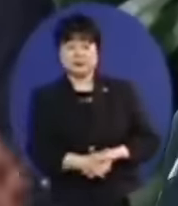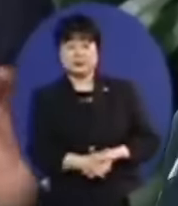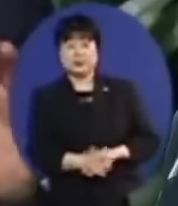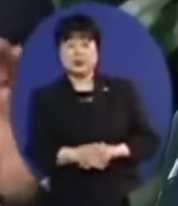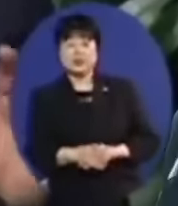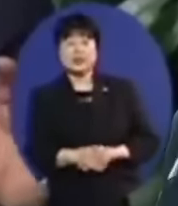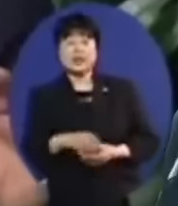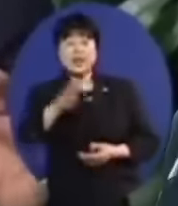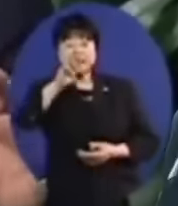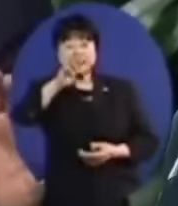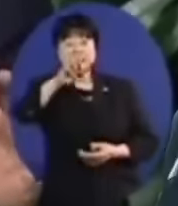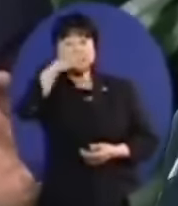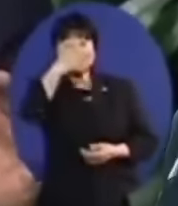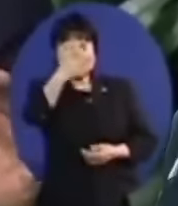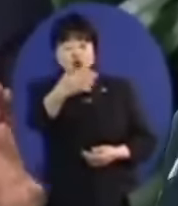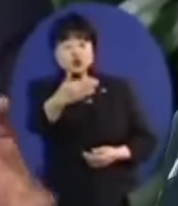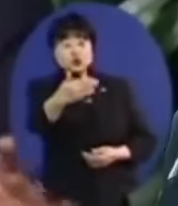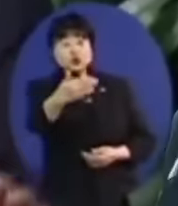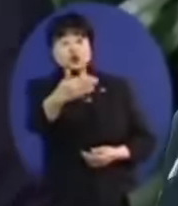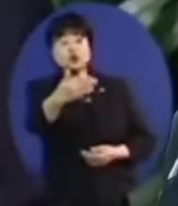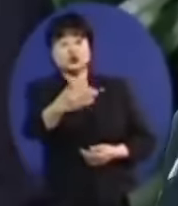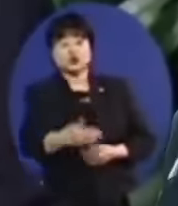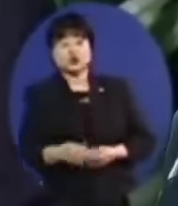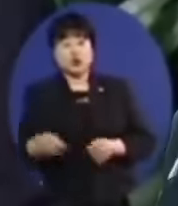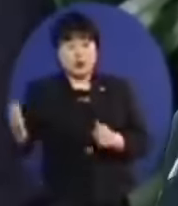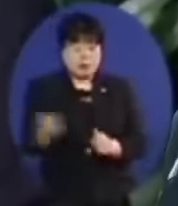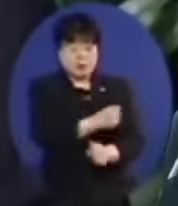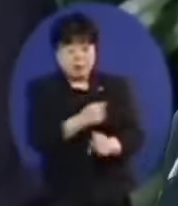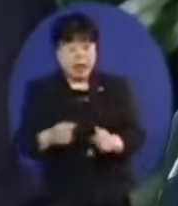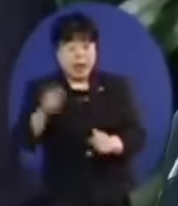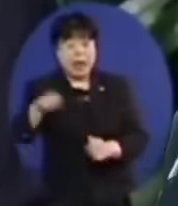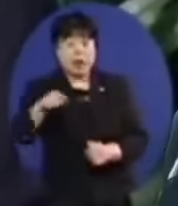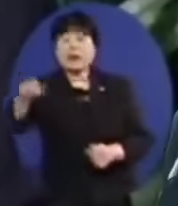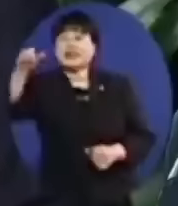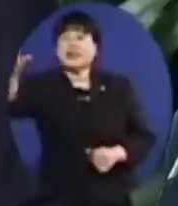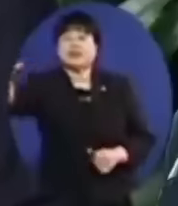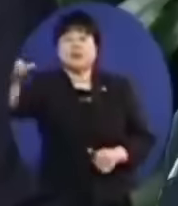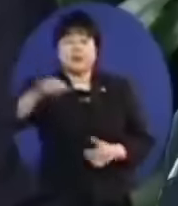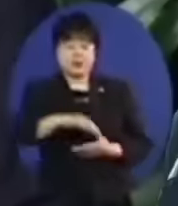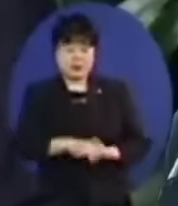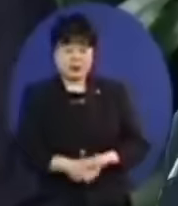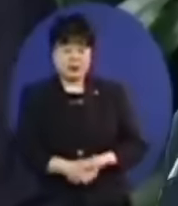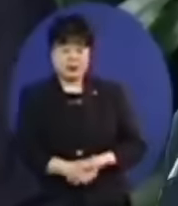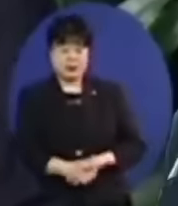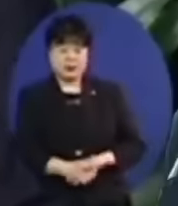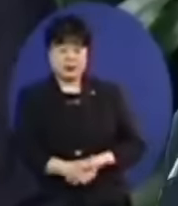40에 하나만 가만배를 다섯 번 맞았습니다.